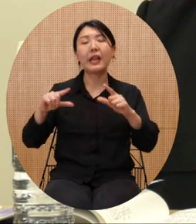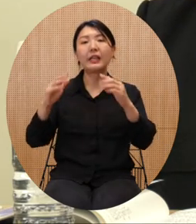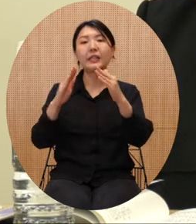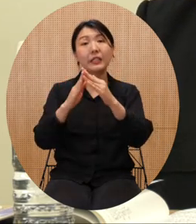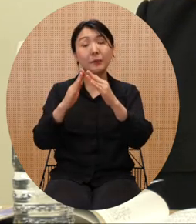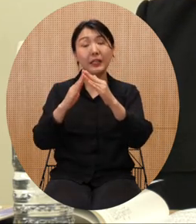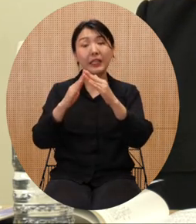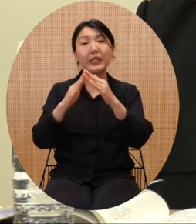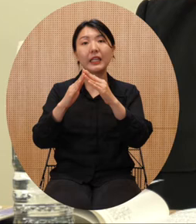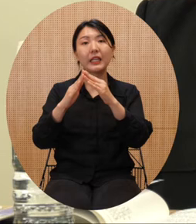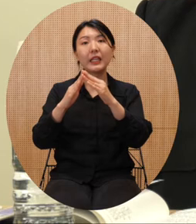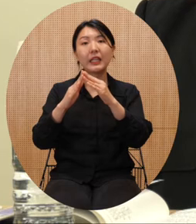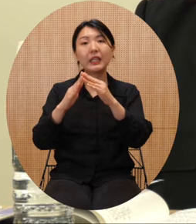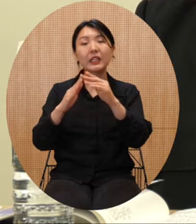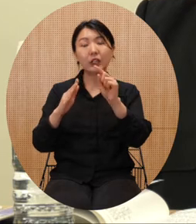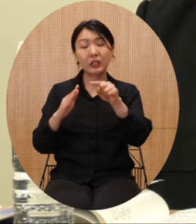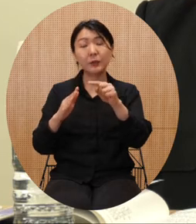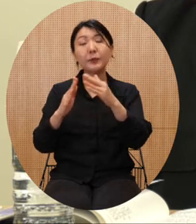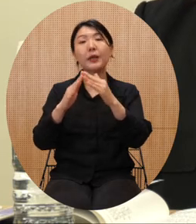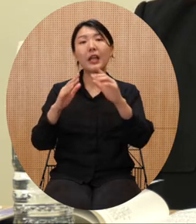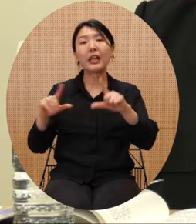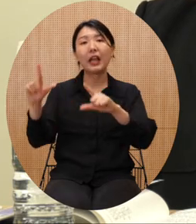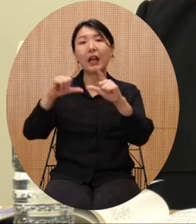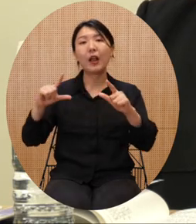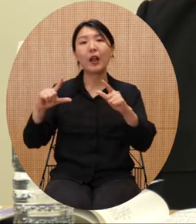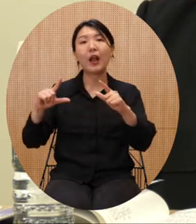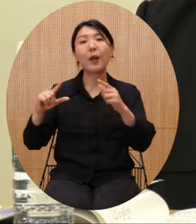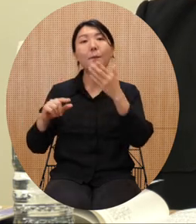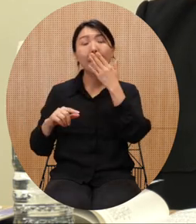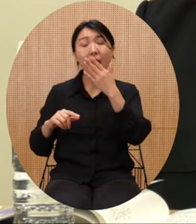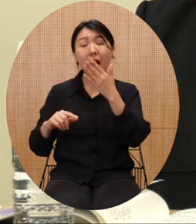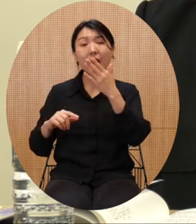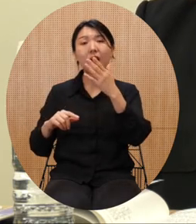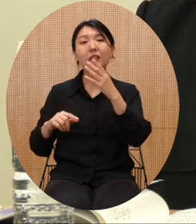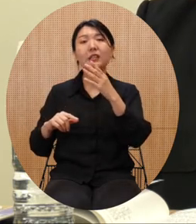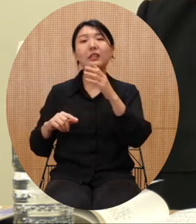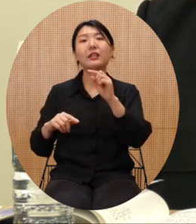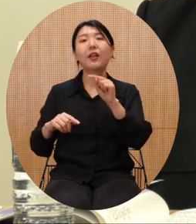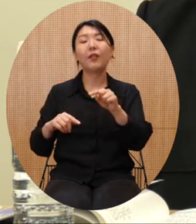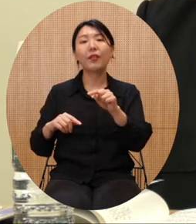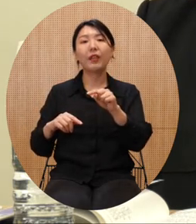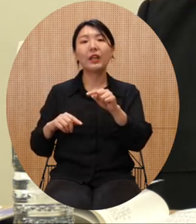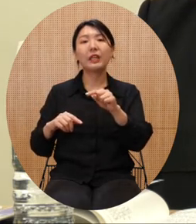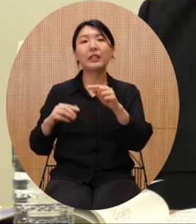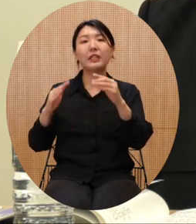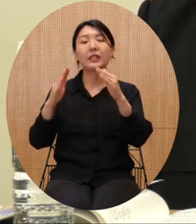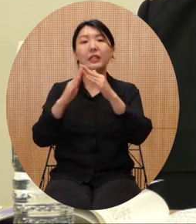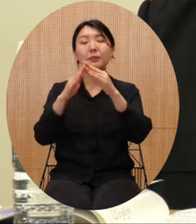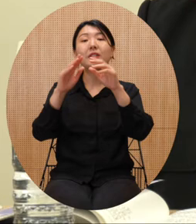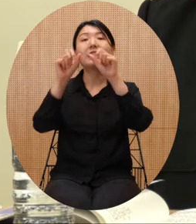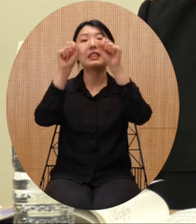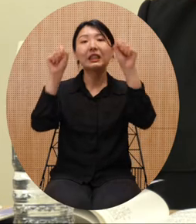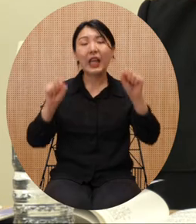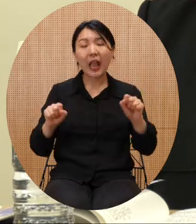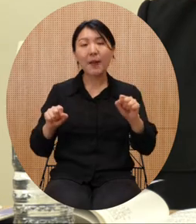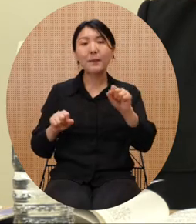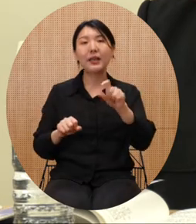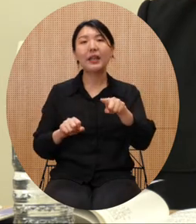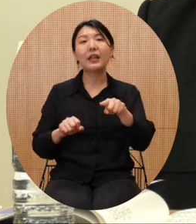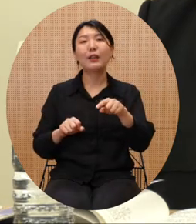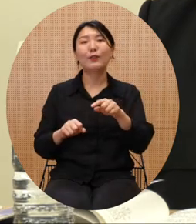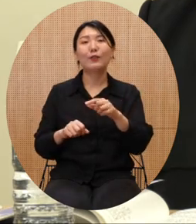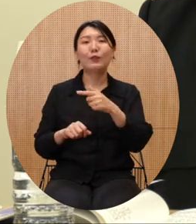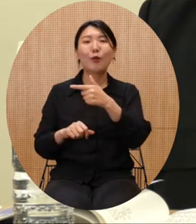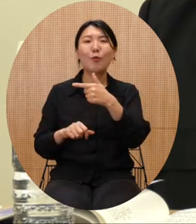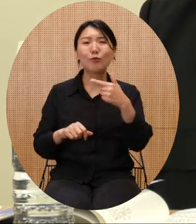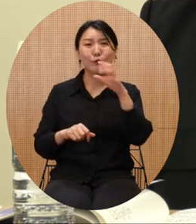있다, 집에서 생활할 수 있는 게 되게 만드는 그런 이 주거비 시스템이 굉장히 좋고